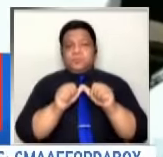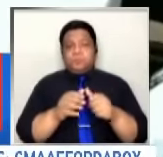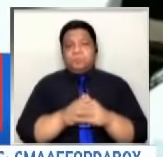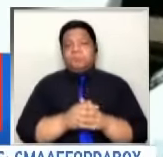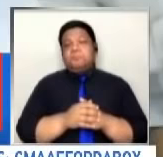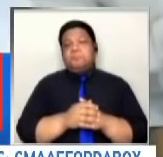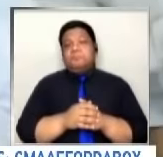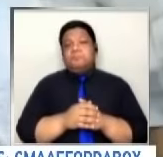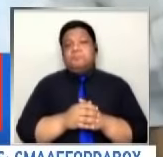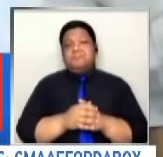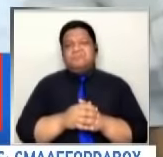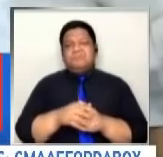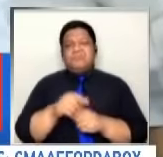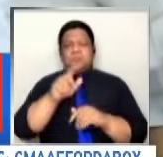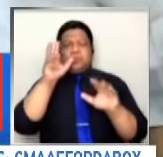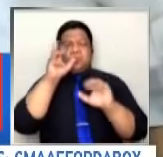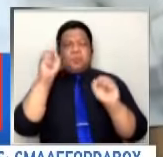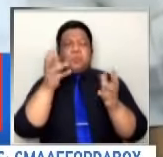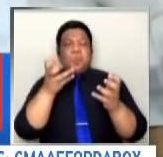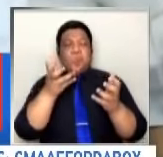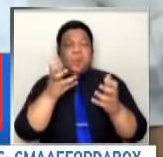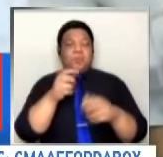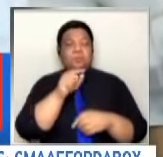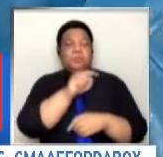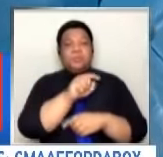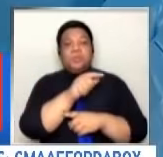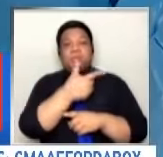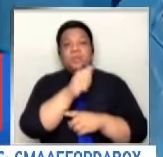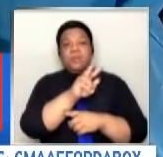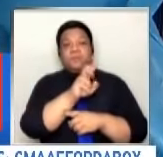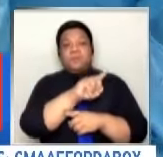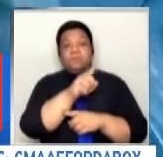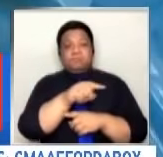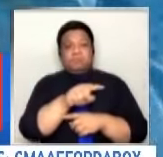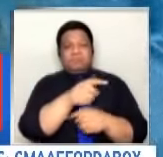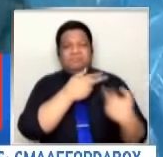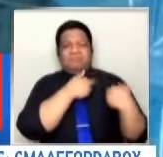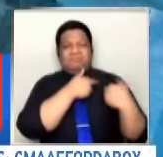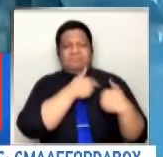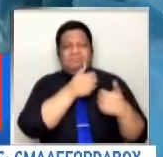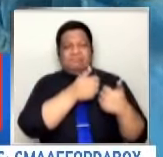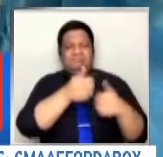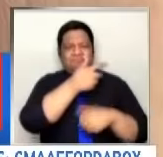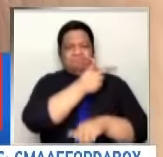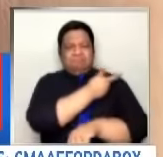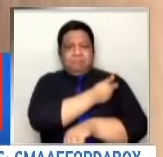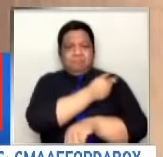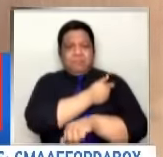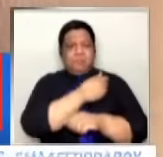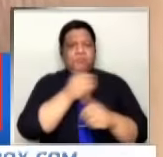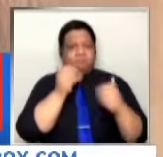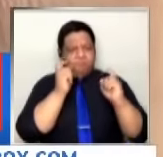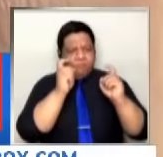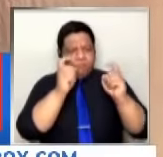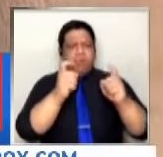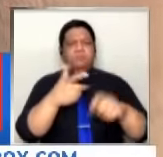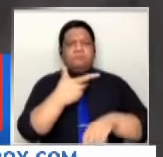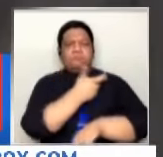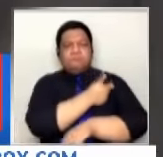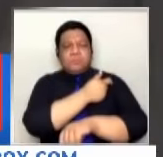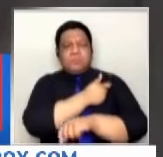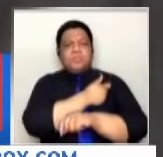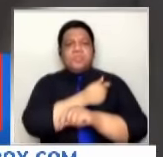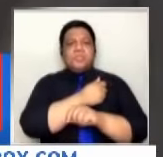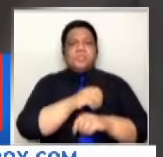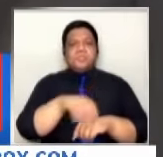na madaliin na ni Vaccine SAR Secretary Carlito Galvez Jr. ang plano nitong bakunahan ang mga seniors at mga taong may comorbidities o